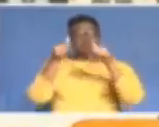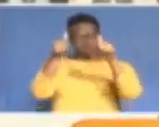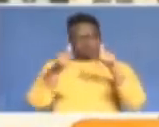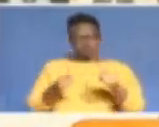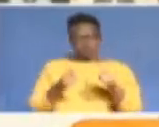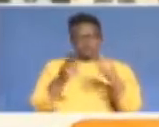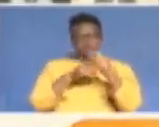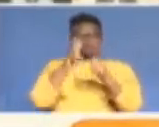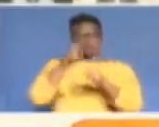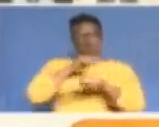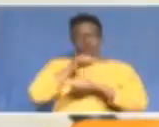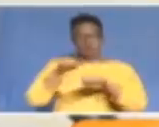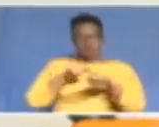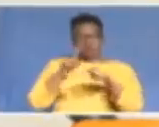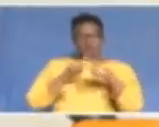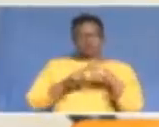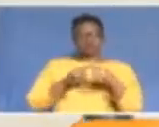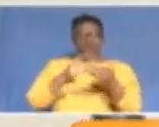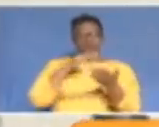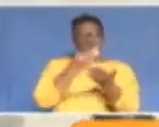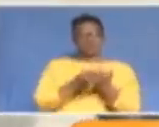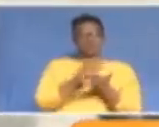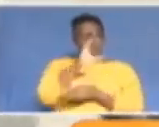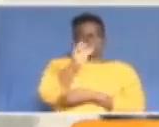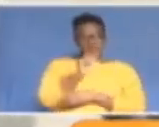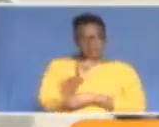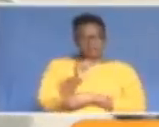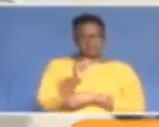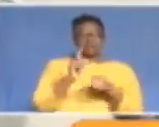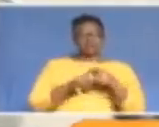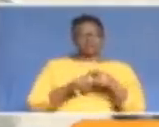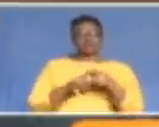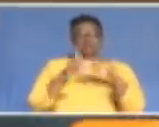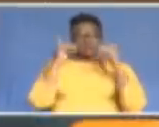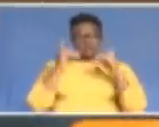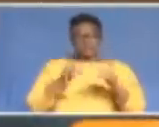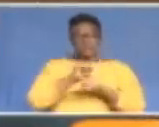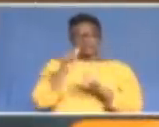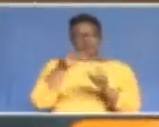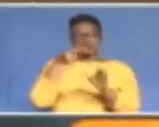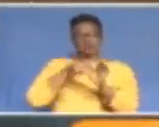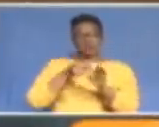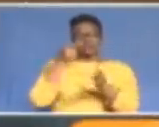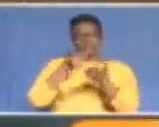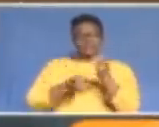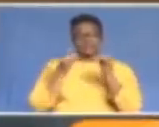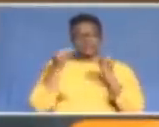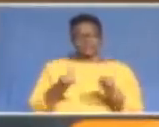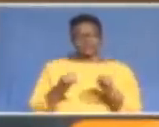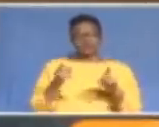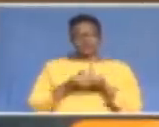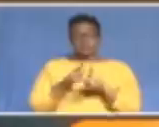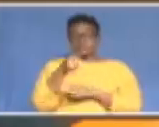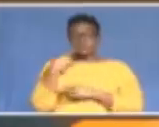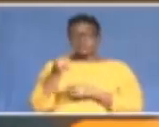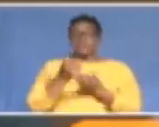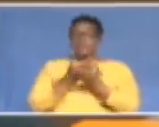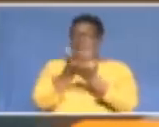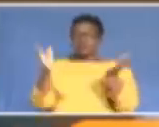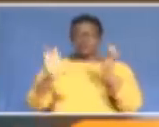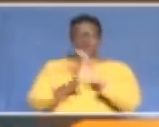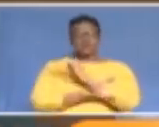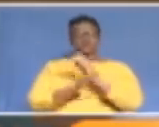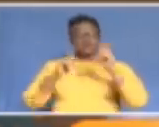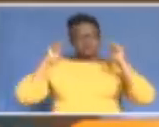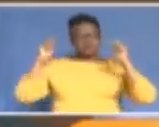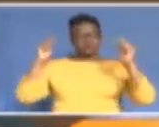waziri wa fedha Henry Rotich kusimamisha utekelezaji wa bei mpya ya mafuta, wakitishia maandamano kote nchini pamoja na